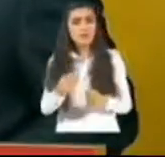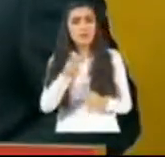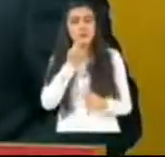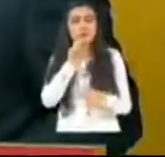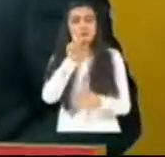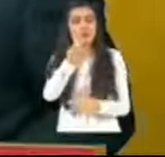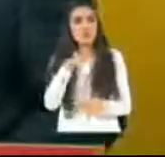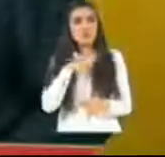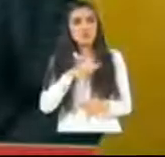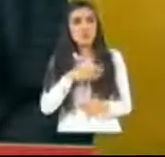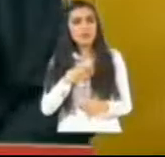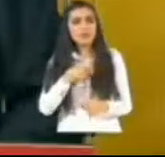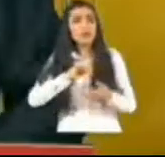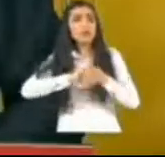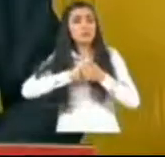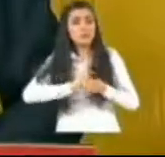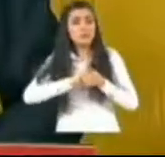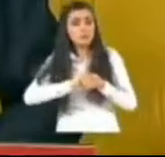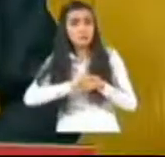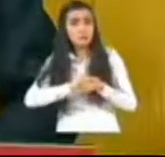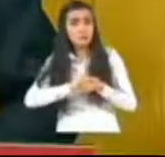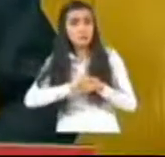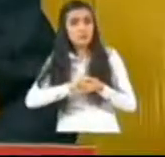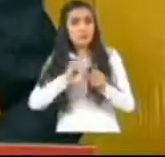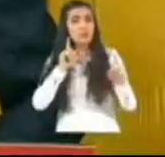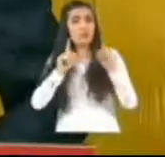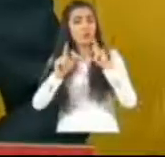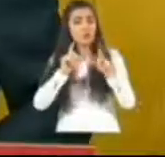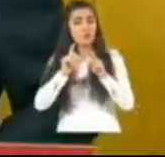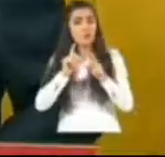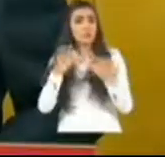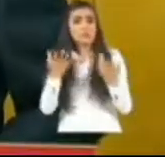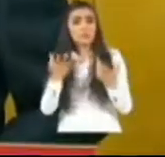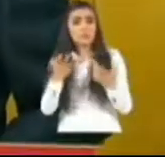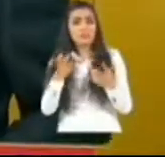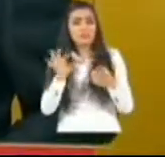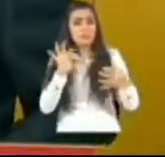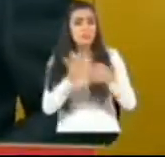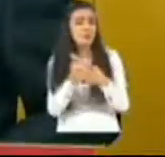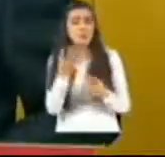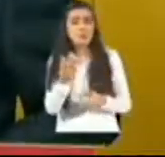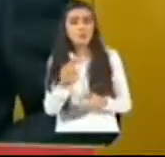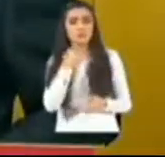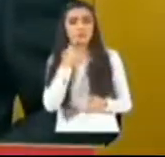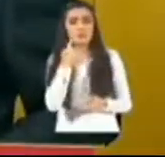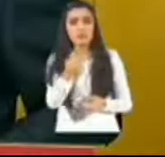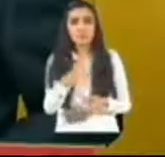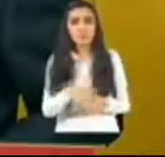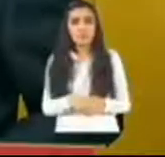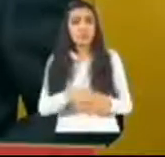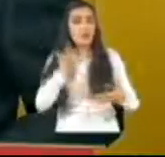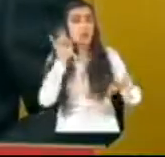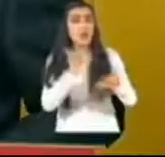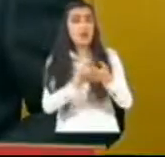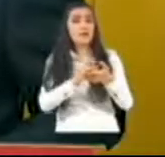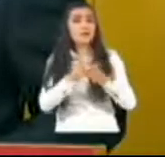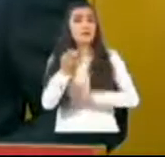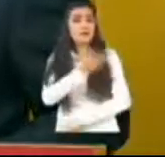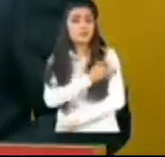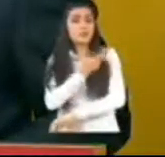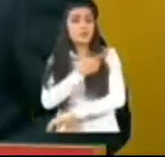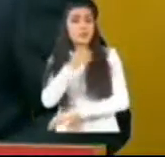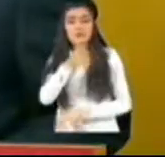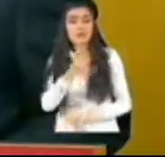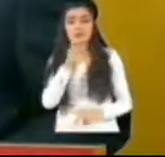sorarım sizlere, dostluk ve müttefiklik hukukuyla nasıl bağdaşacaktır? Hedef ülke hiç kuşku yok